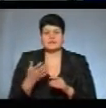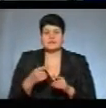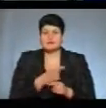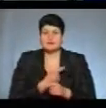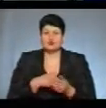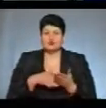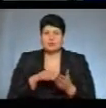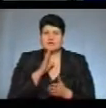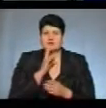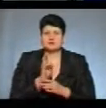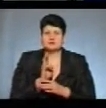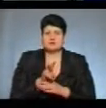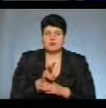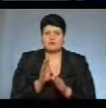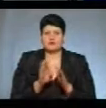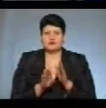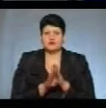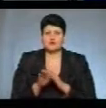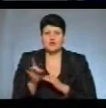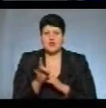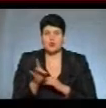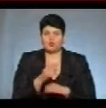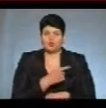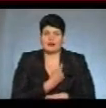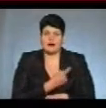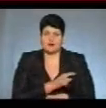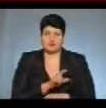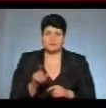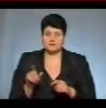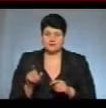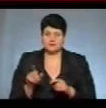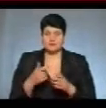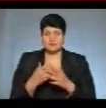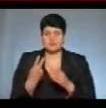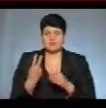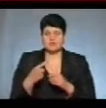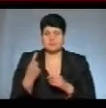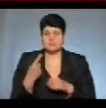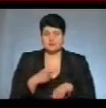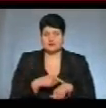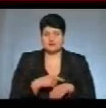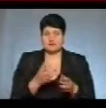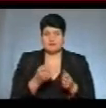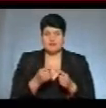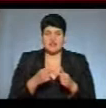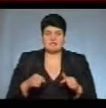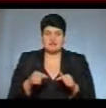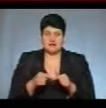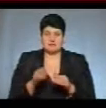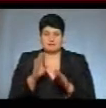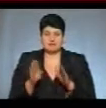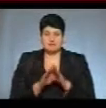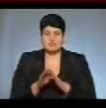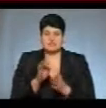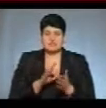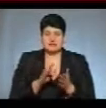допомогою дівчина звернулася до Підволочиської районної лікарні. Коло 21 години приймальне відділення Підволочиської